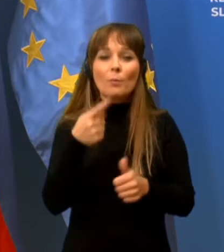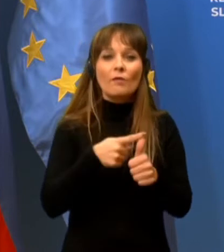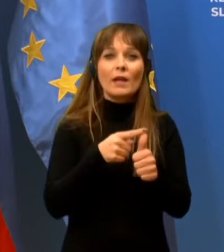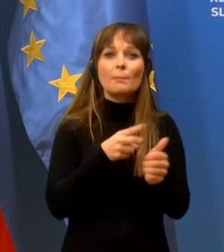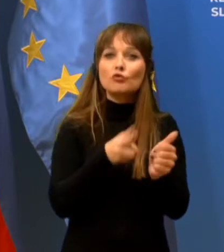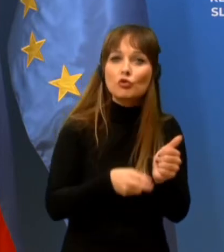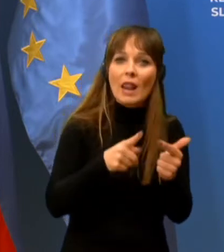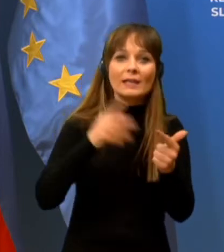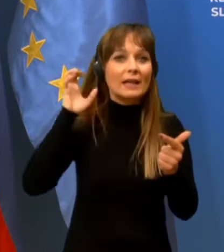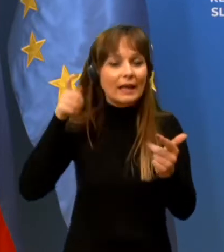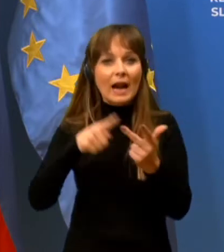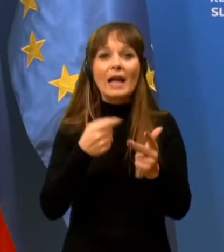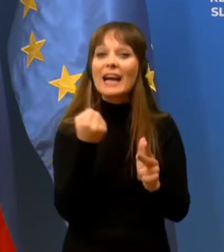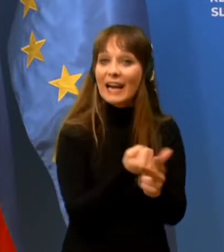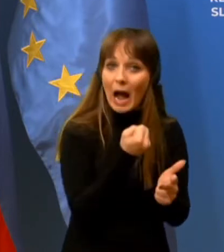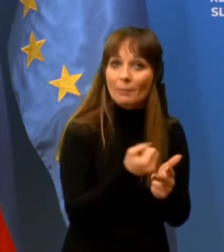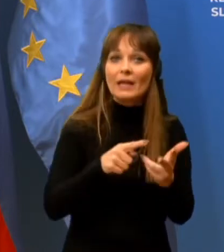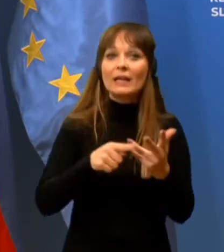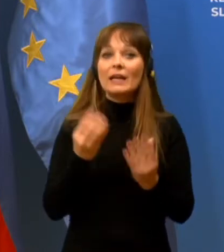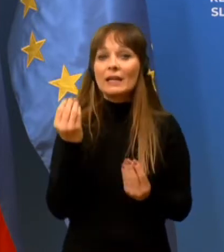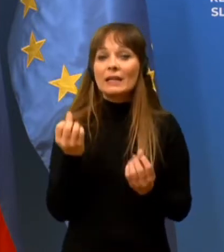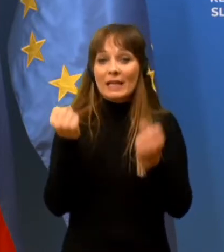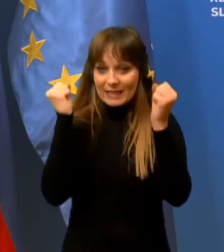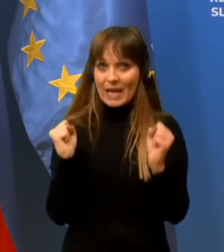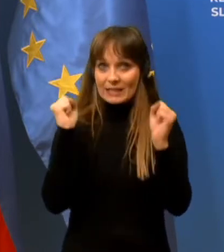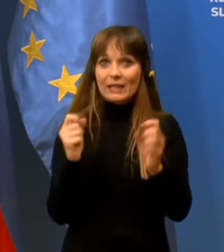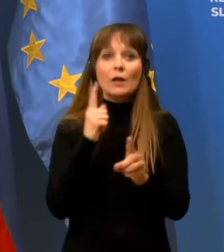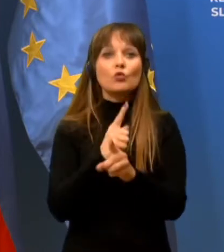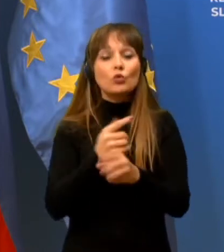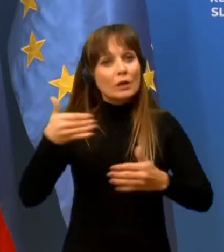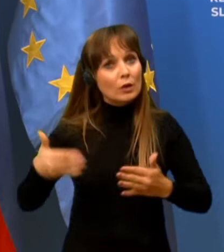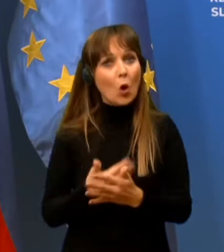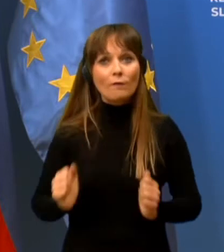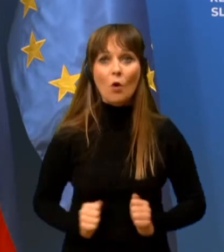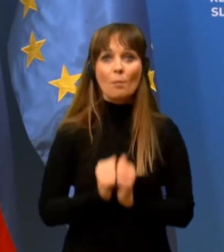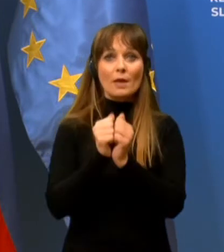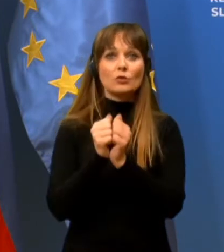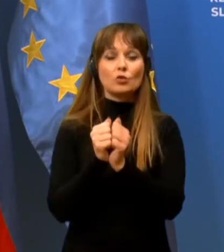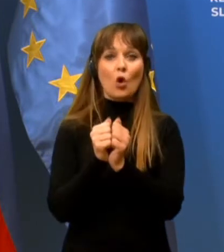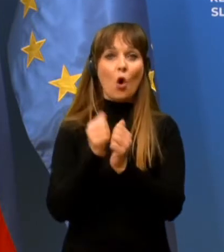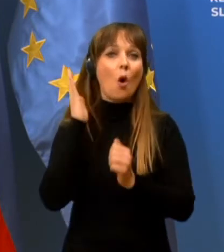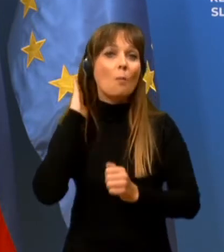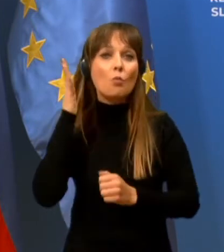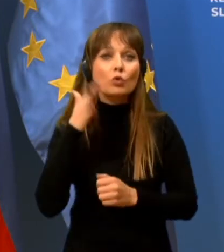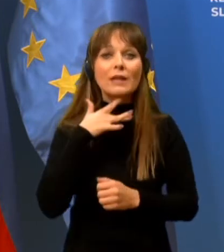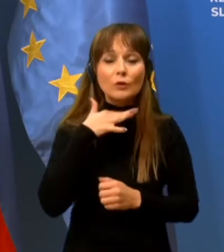Železniki, Kranj, Kamnik, Jesenice, pa tudi Novo mesto, Murska Sobota,